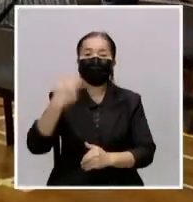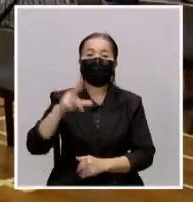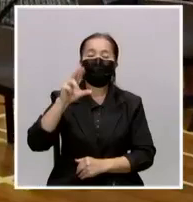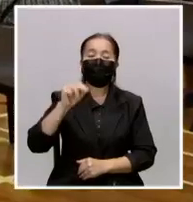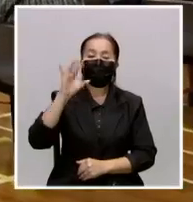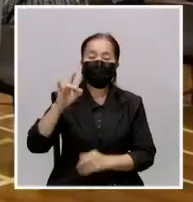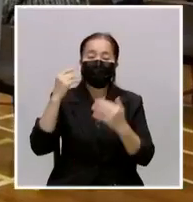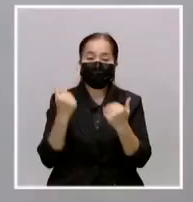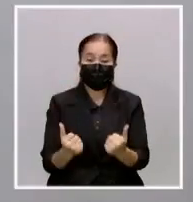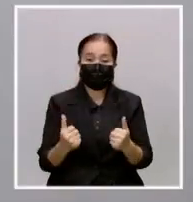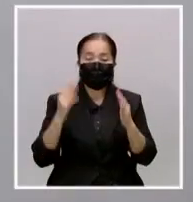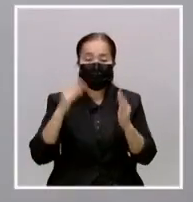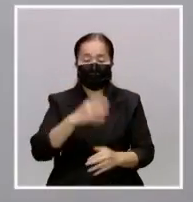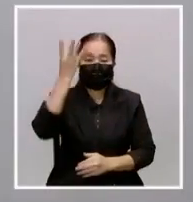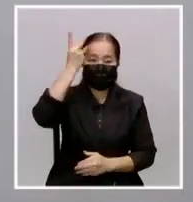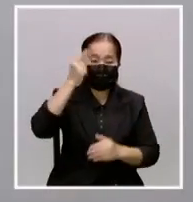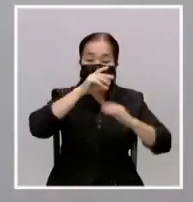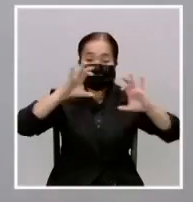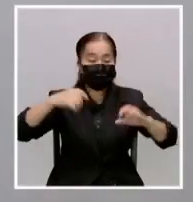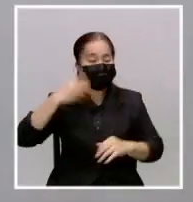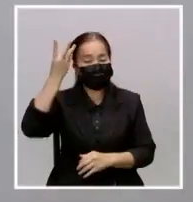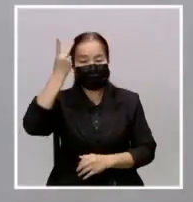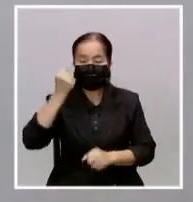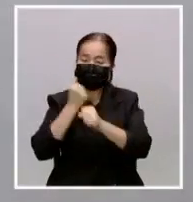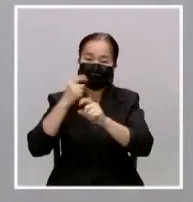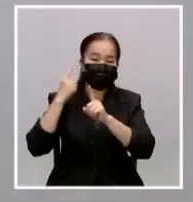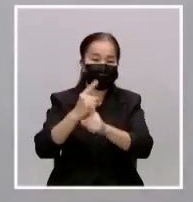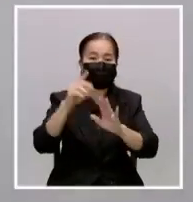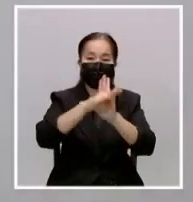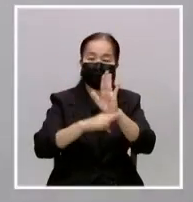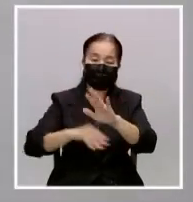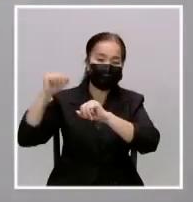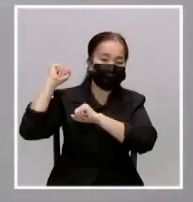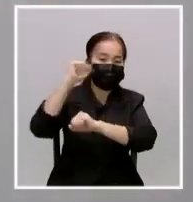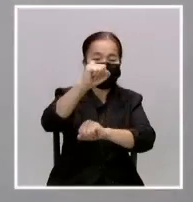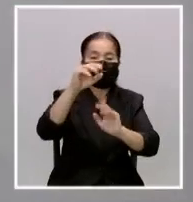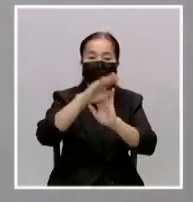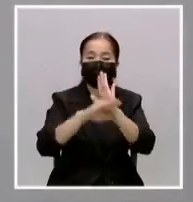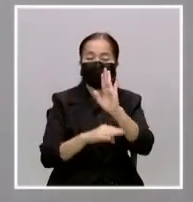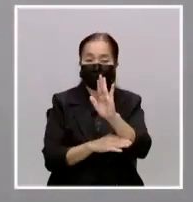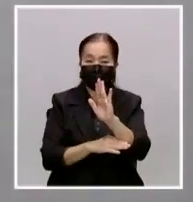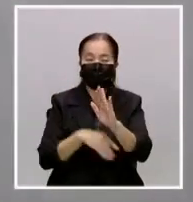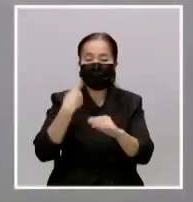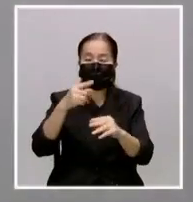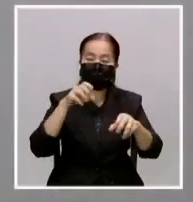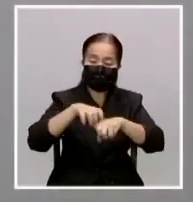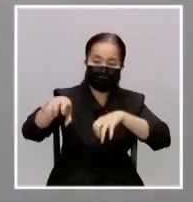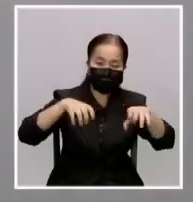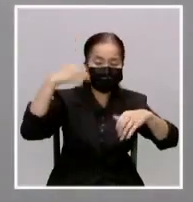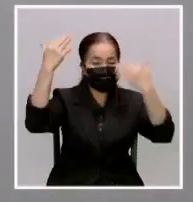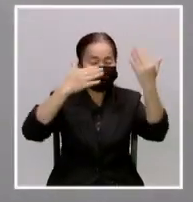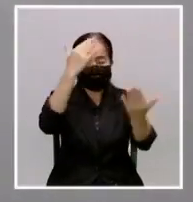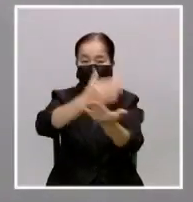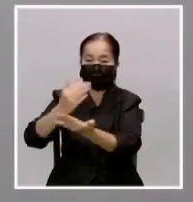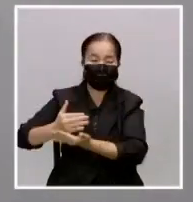38คนนี้ทำให้ทางการตัดสินใจนำมาตรการเข้มงวดมาใช้กับการรวมกลุ่มหรือว่าการจัดกิจกรรมในพื้นที่สาธารณะนะ